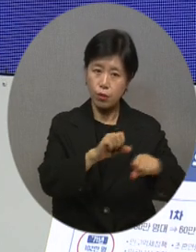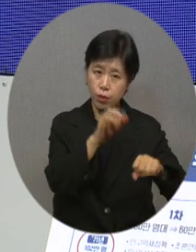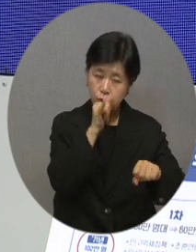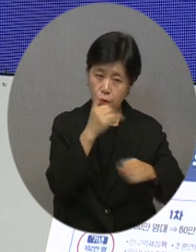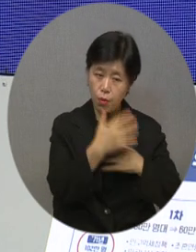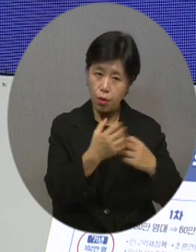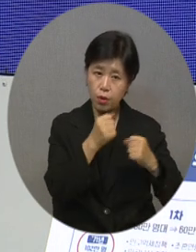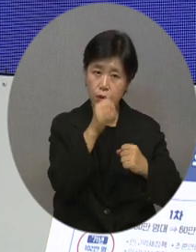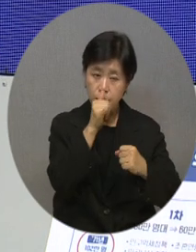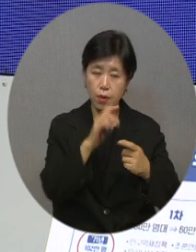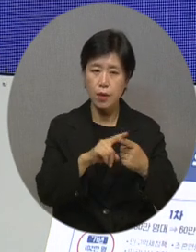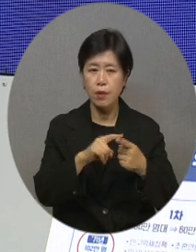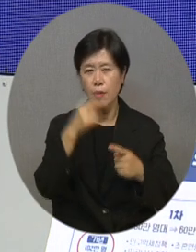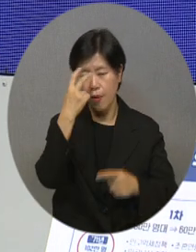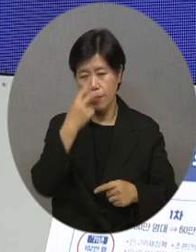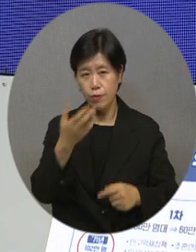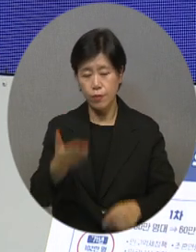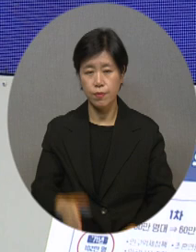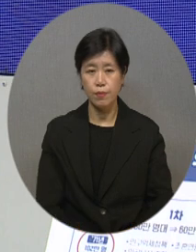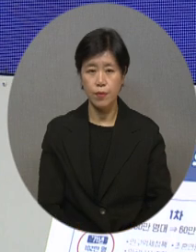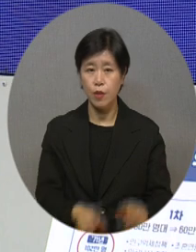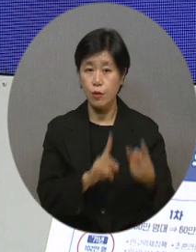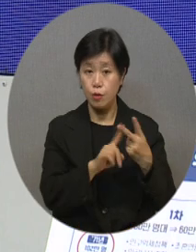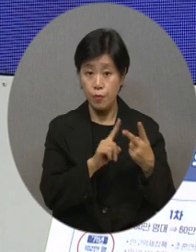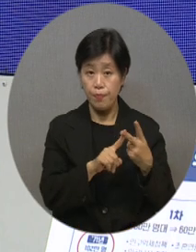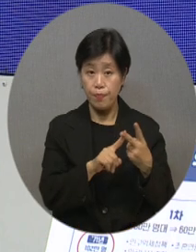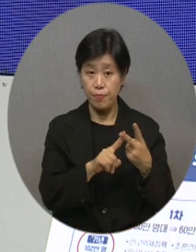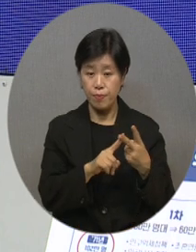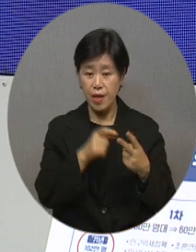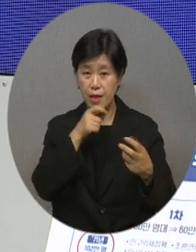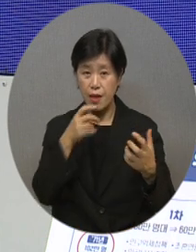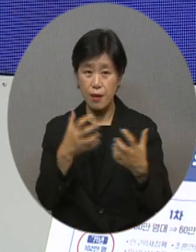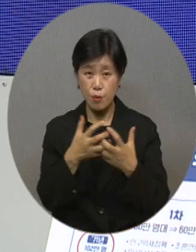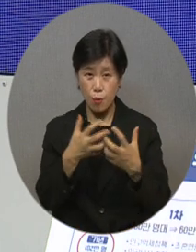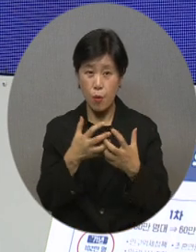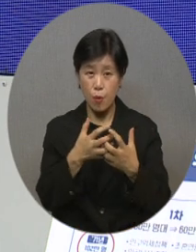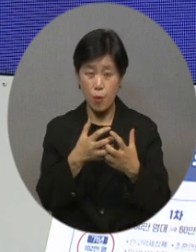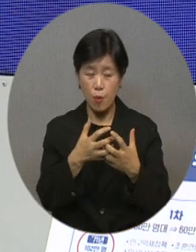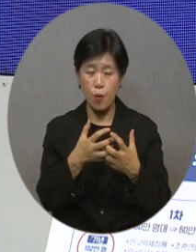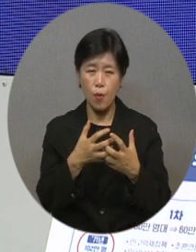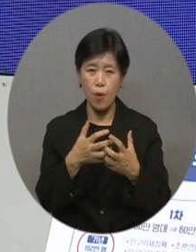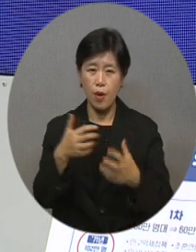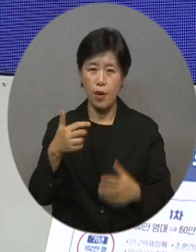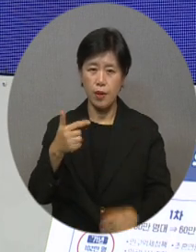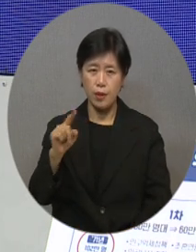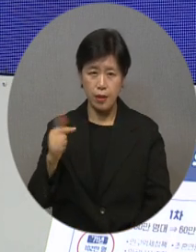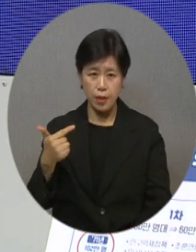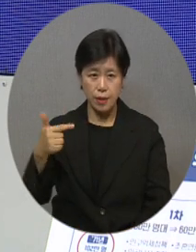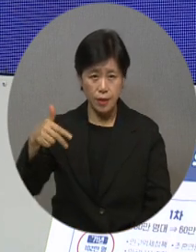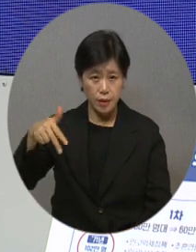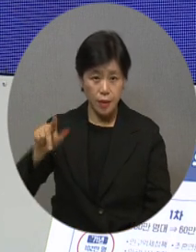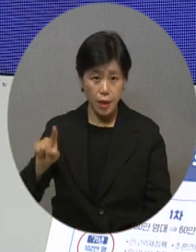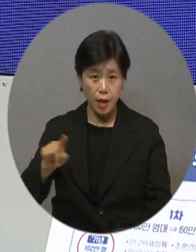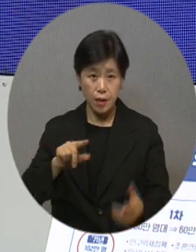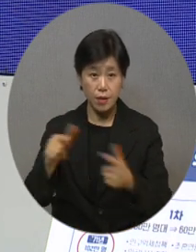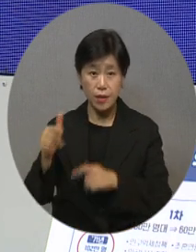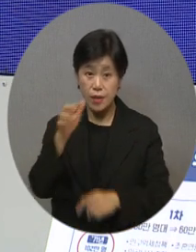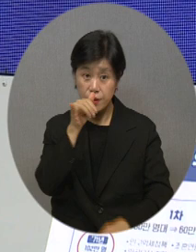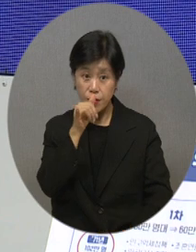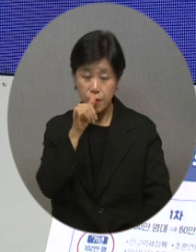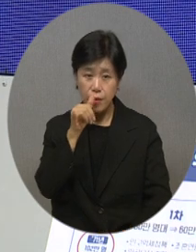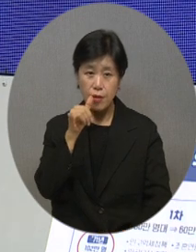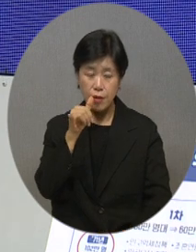있다고 그러면 그 뭐랄까요. 냉동하는 난자도 많이 있거든요. 그런 분들의 냉동할 때는 뭐 그렇지만